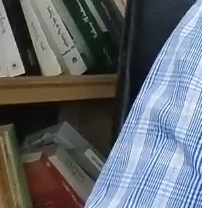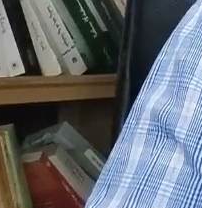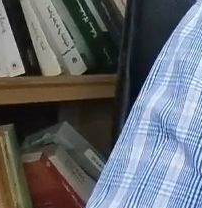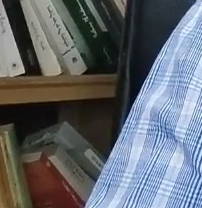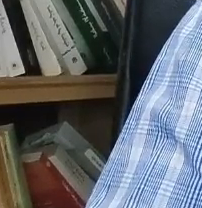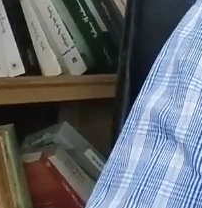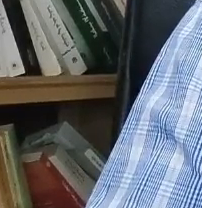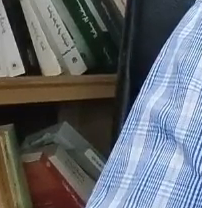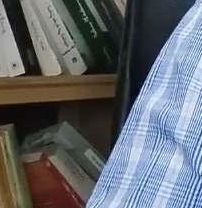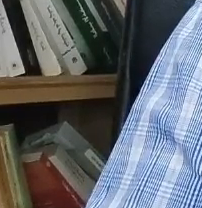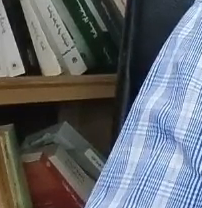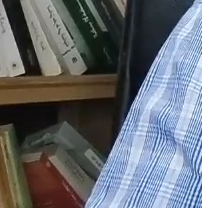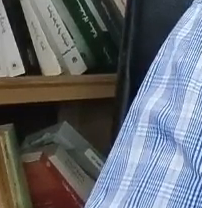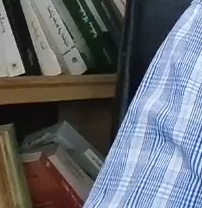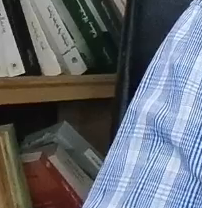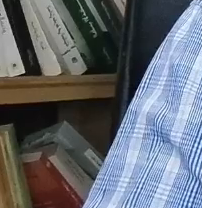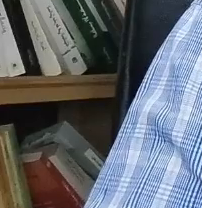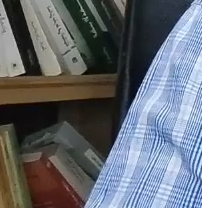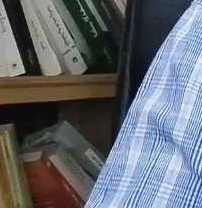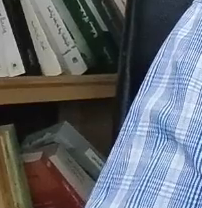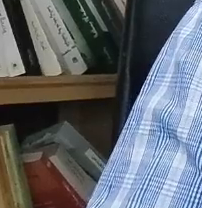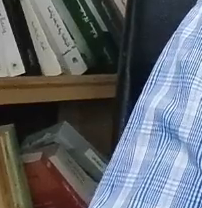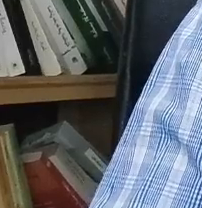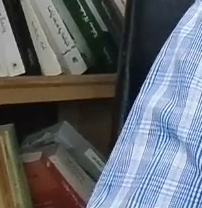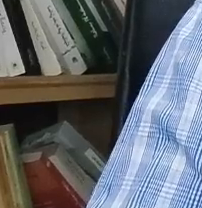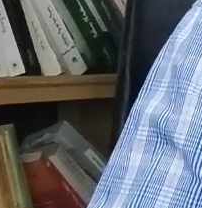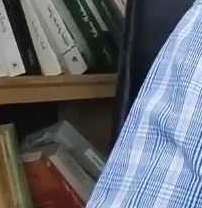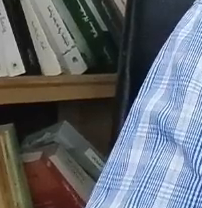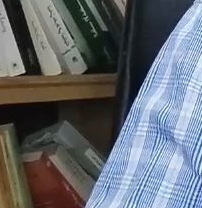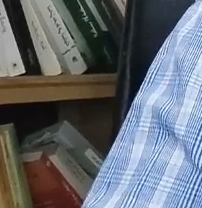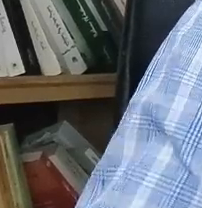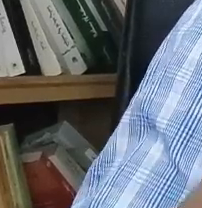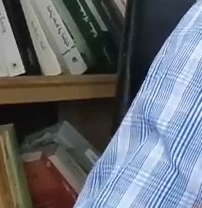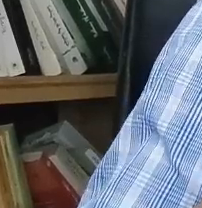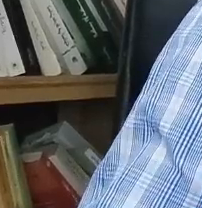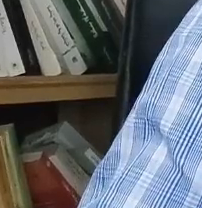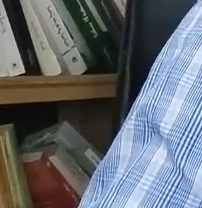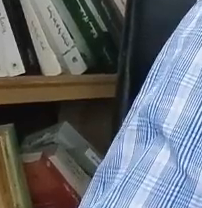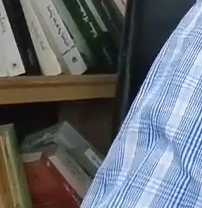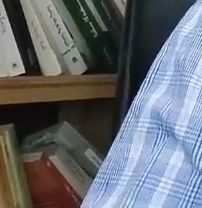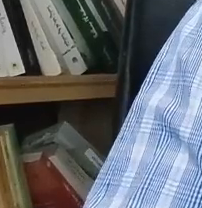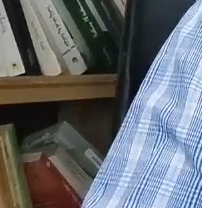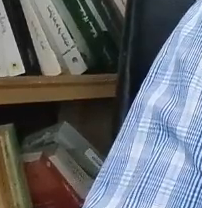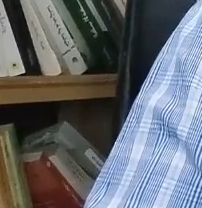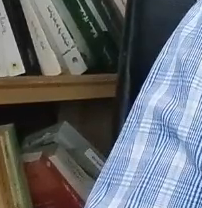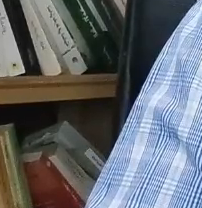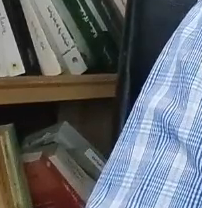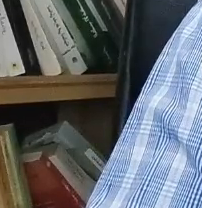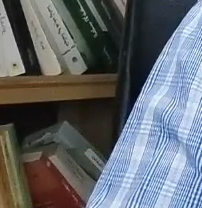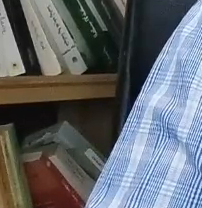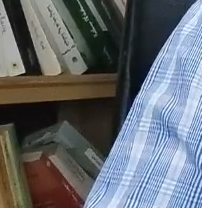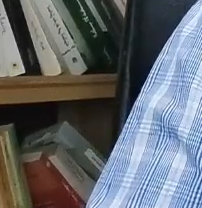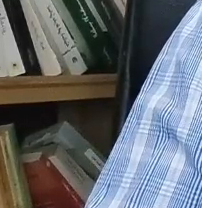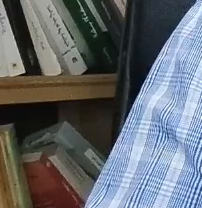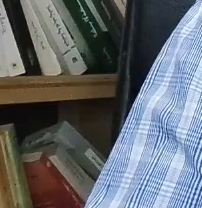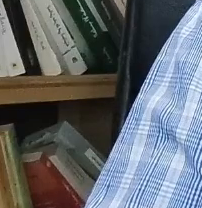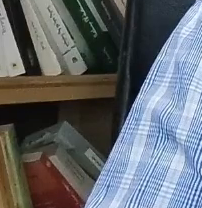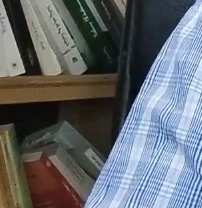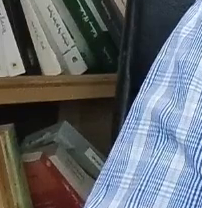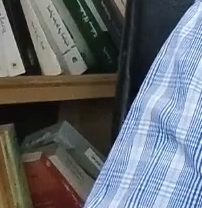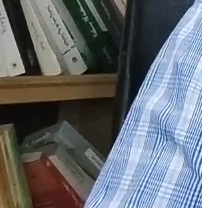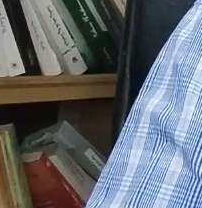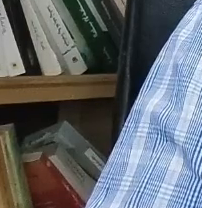قضايا التربية الجمالية المفهومة بمعناها الأكثر شمولا، إلى جانب مجالات المشاكل في التعليم ذات